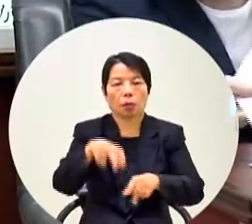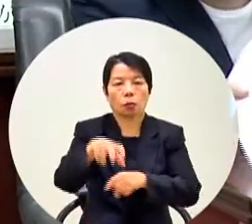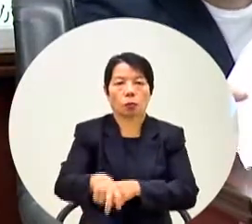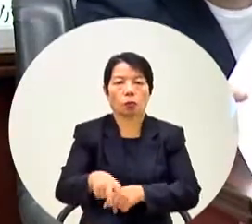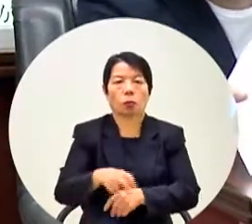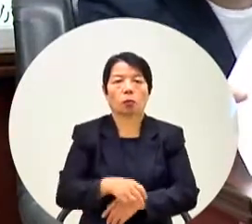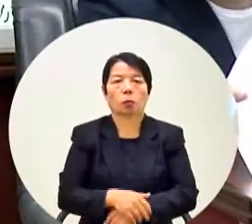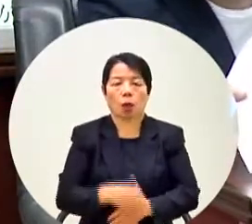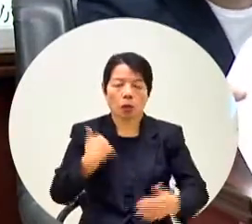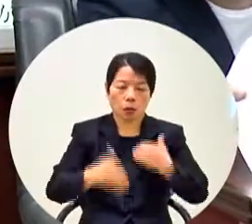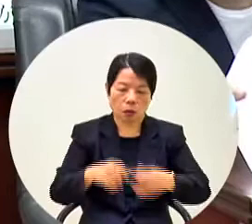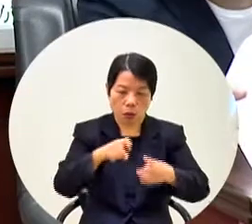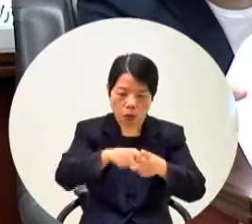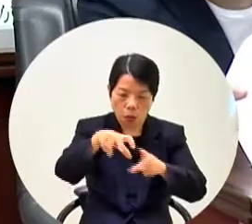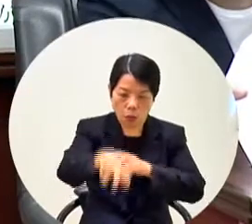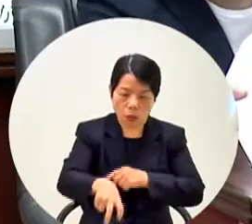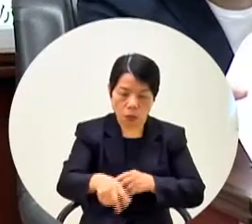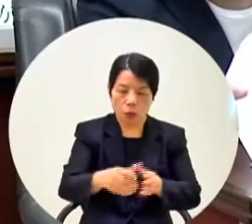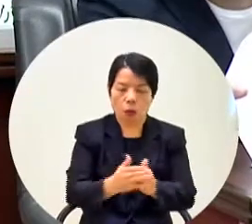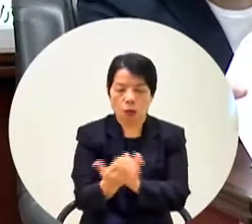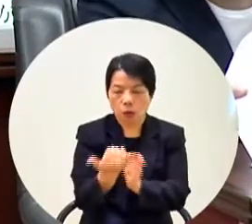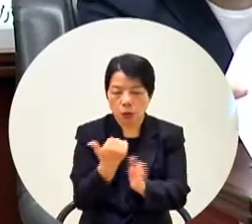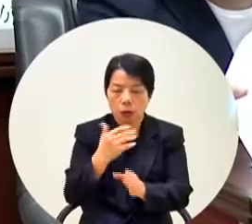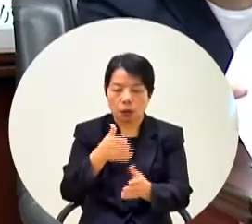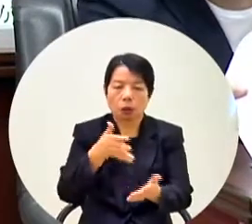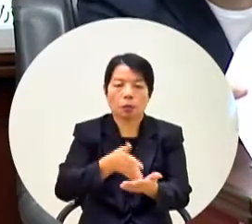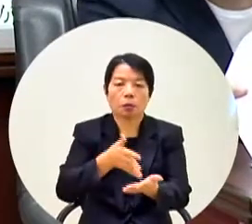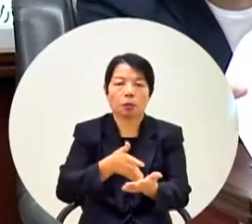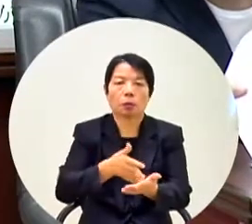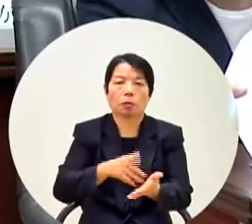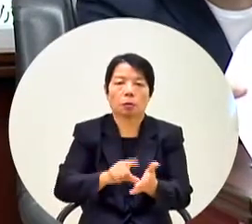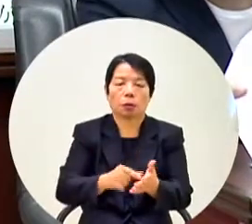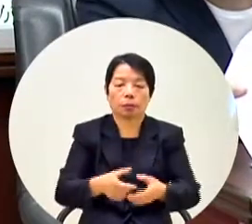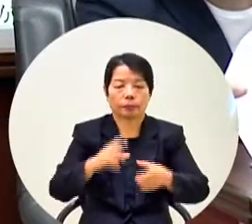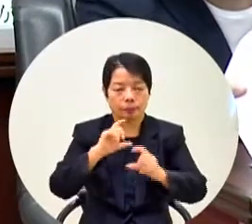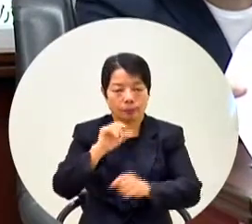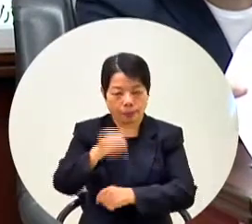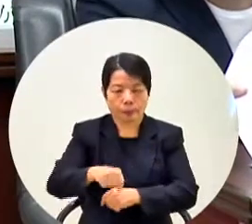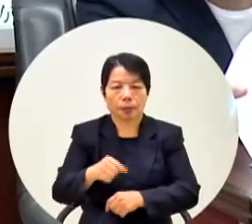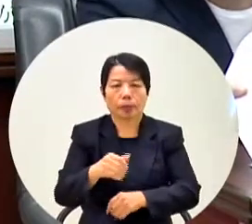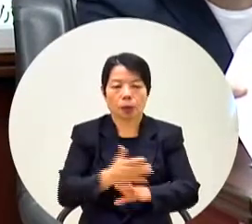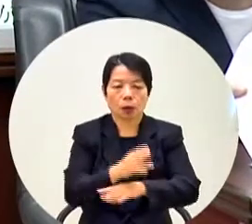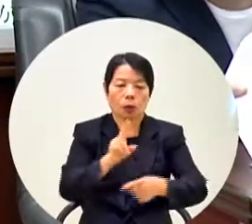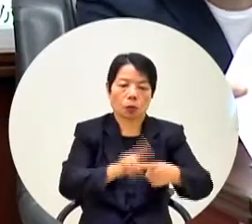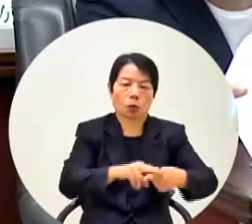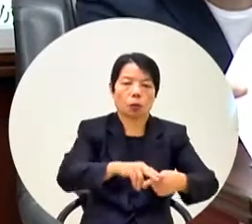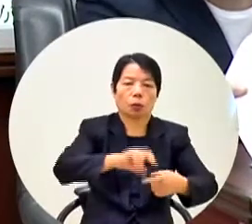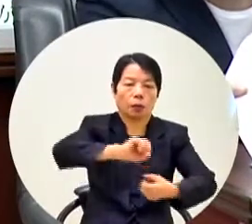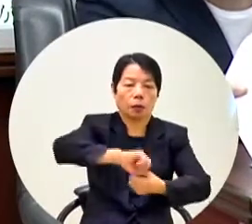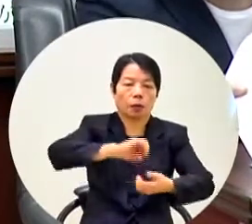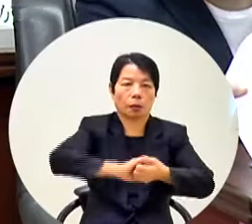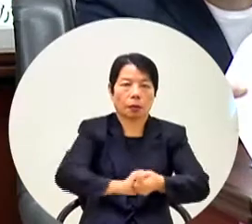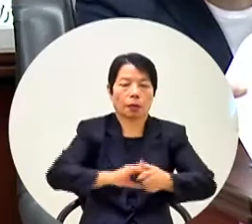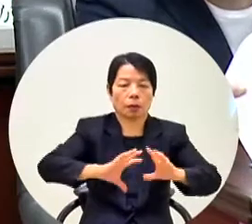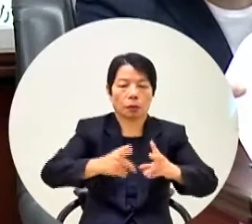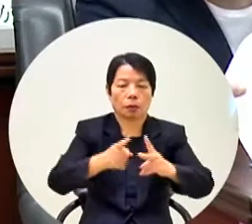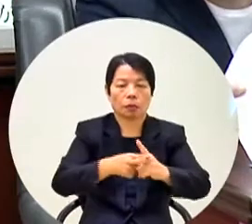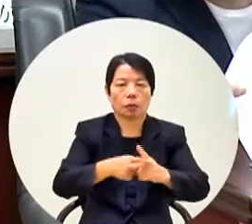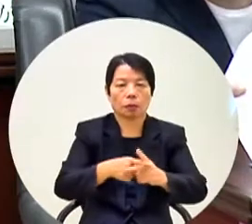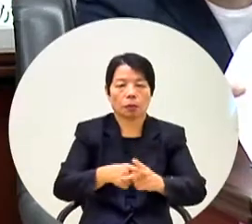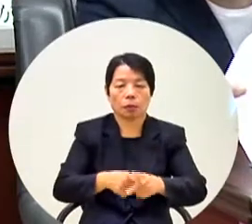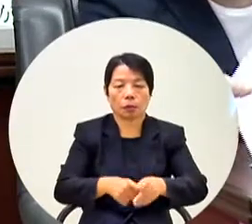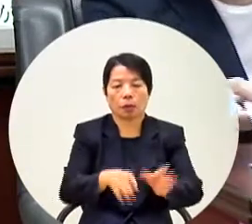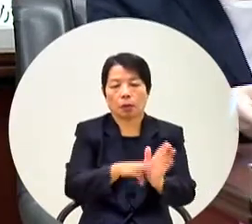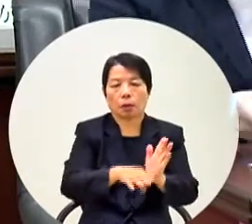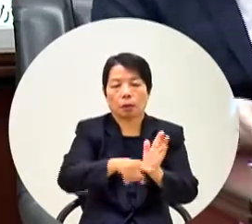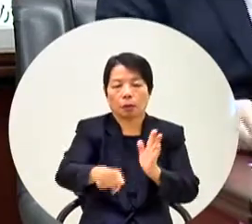我顶边集询的时，吼、哦，有答应讲茄萣国小南侧迄条12米路，吼、哦，怎啊